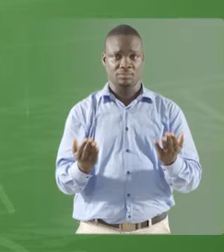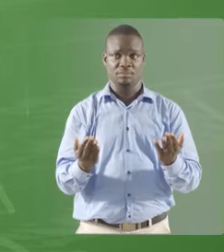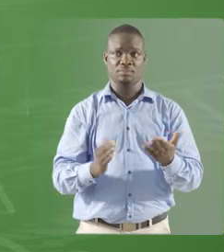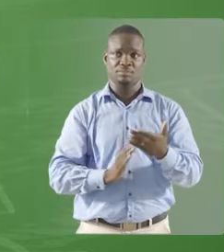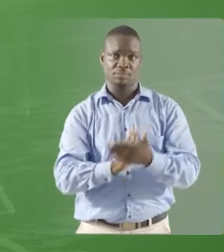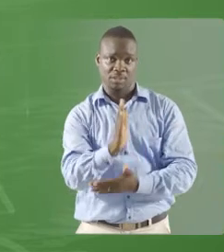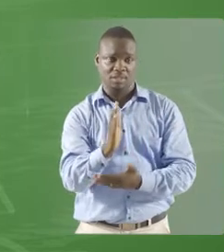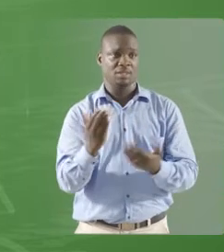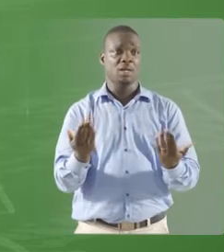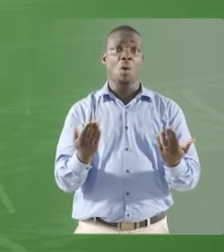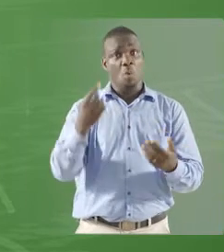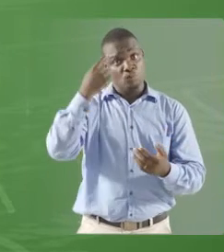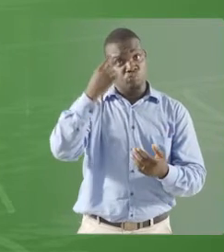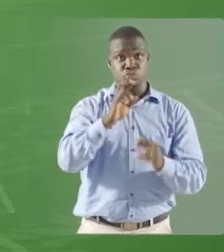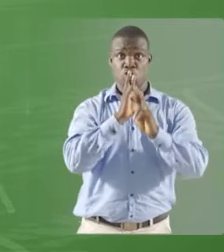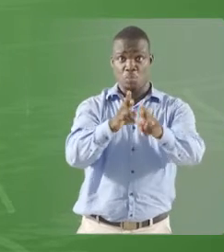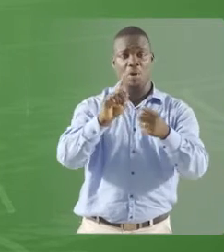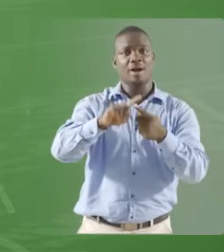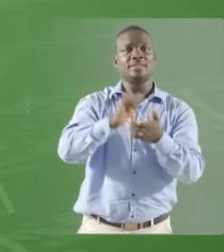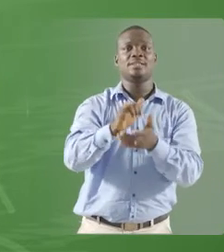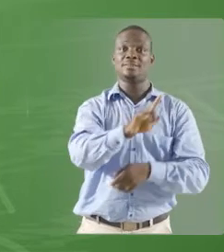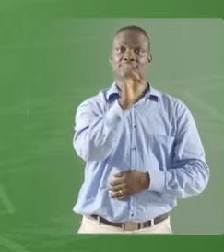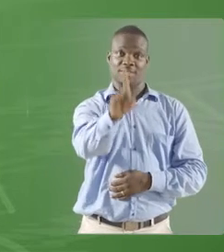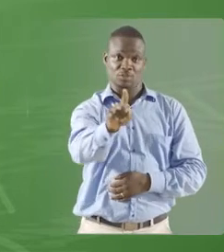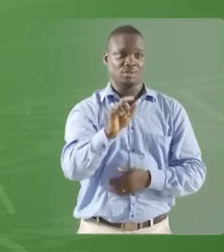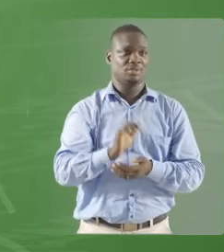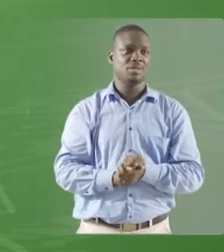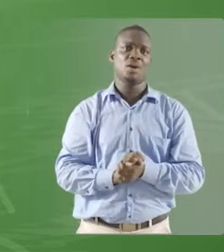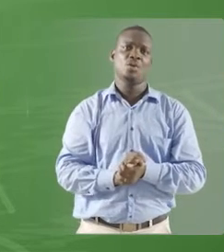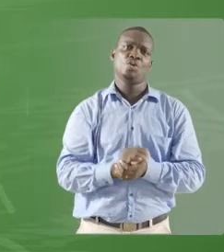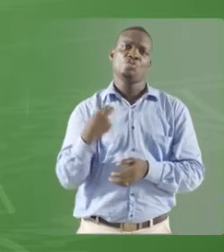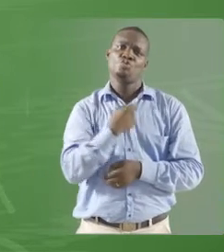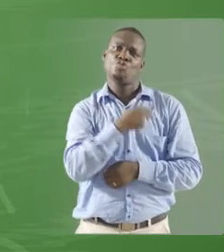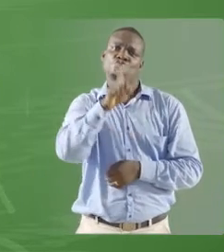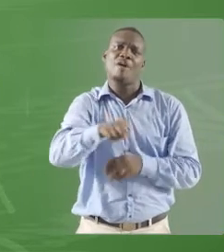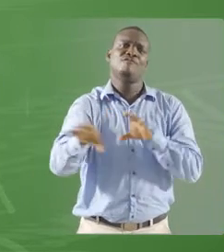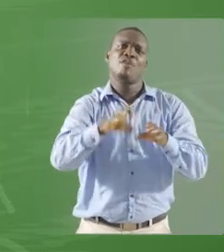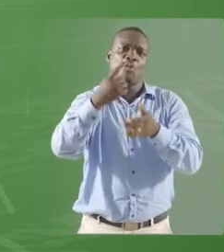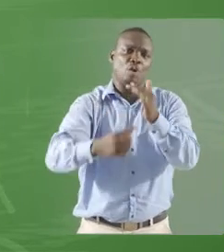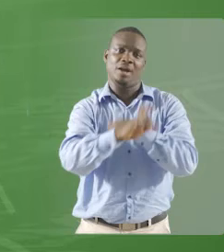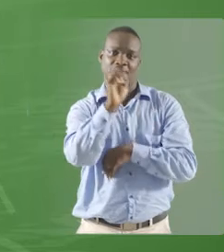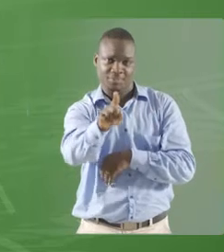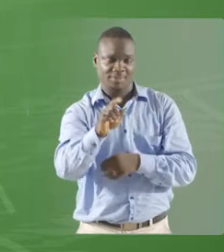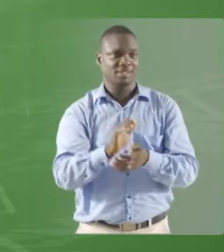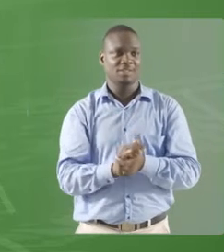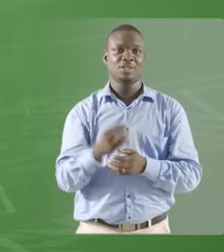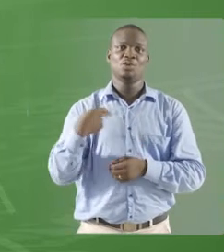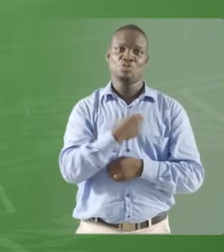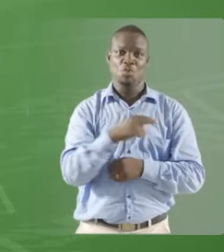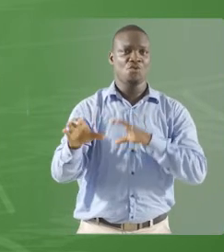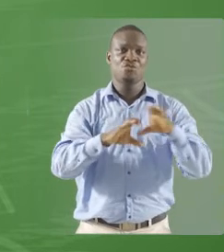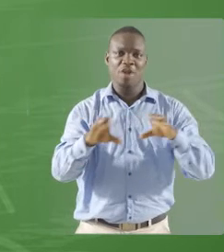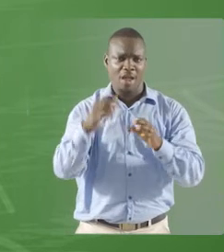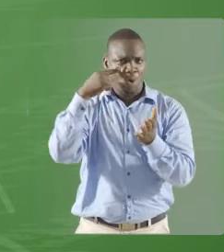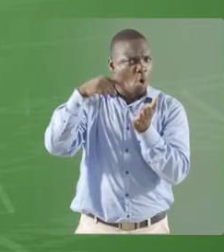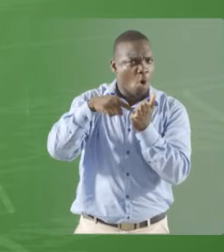Bien. Alors, pour répondre à cette question, qu'est-ce que nous allons faire? Nous allons faire une